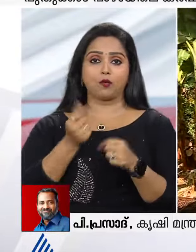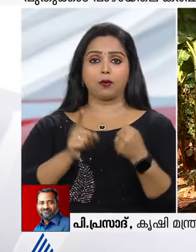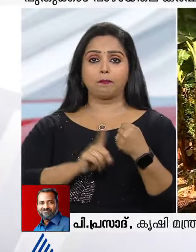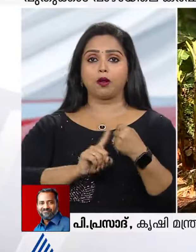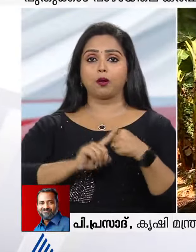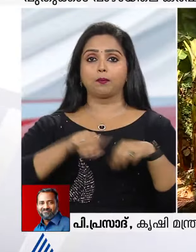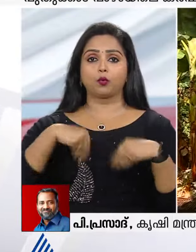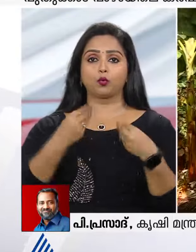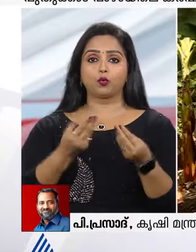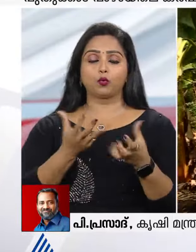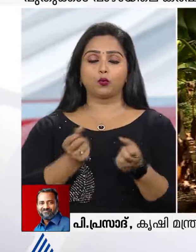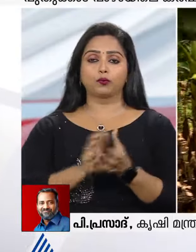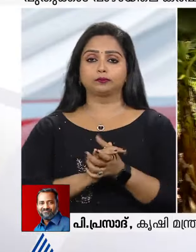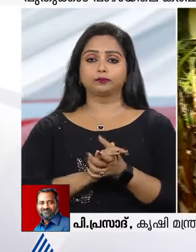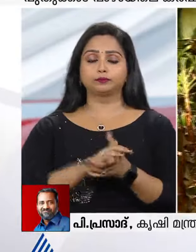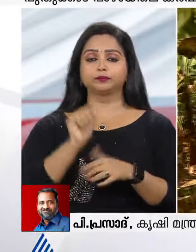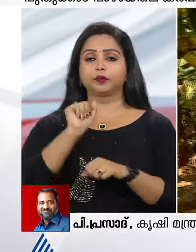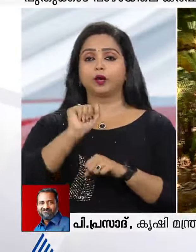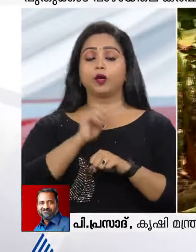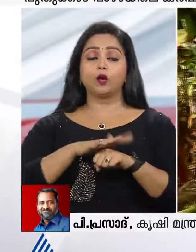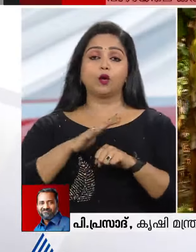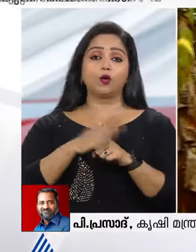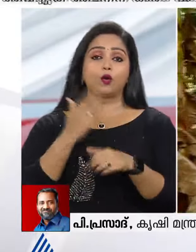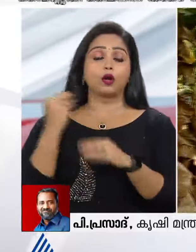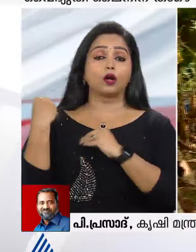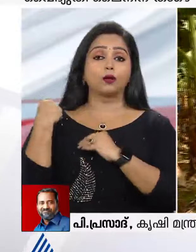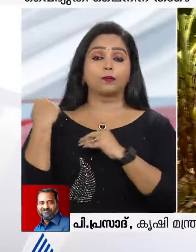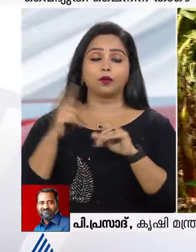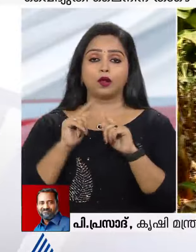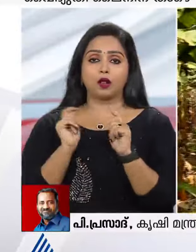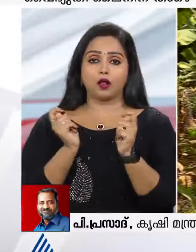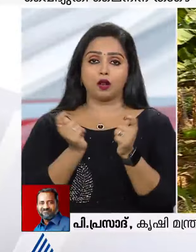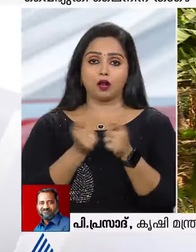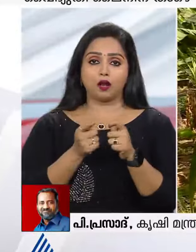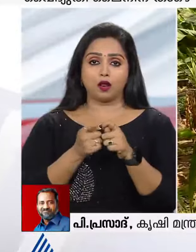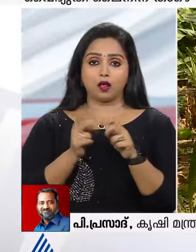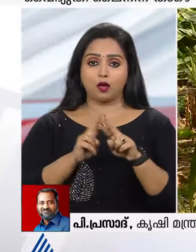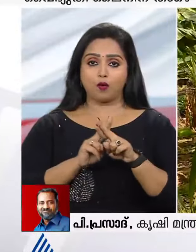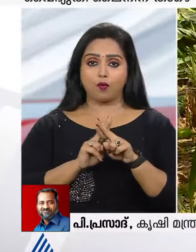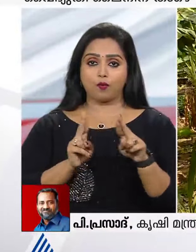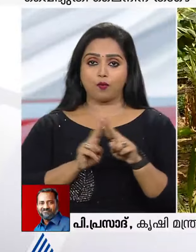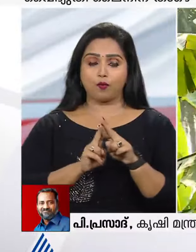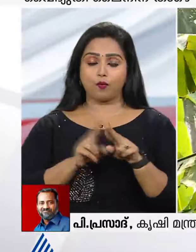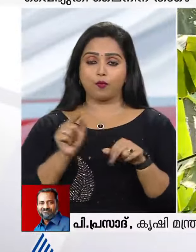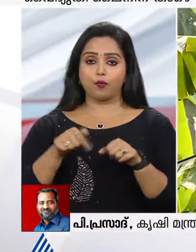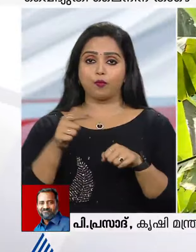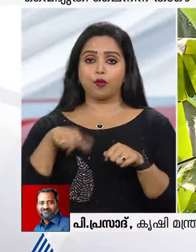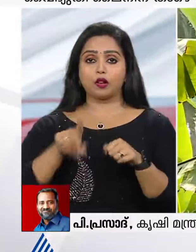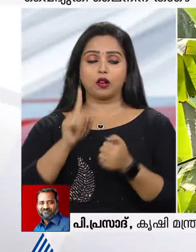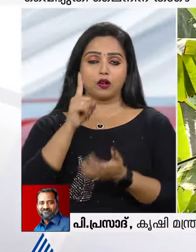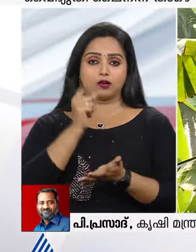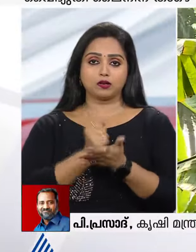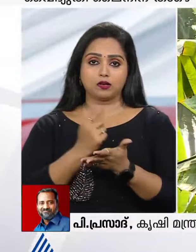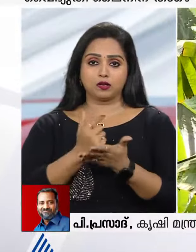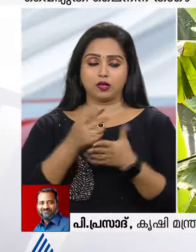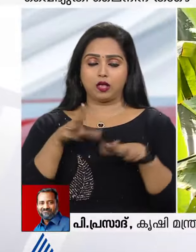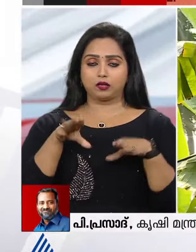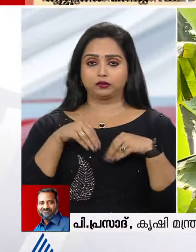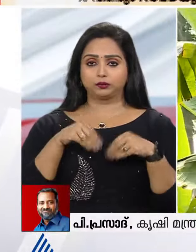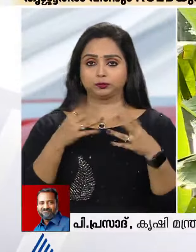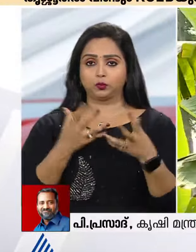സ്വീകരിക്കേണ്ടതുണ്ട്. ബന്ധപ്പെട്ട ജീവനക്കാരുടെ പേരിൽ ആ കാര്യത്തിനകത്ത് നാളുകളിൽ ആവർത്തിക്കാതിരിക്കുന്നതിനുള്ള നടപടികൾ